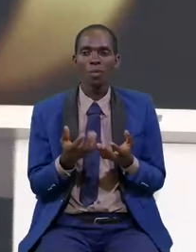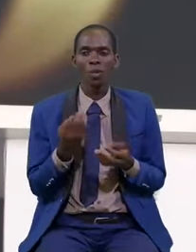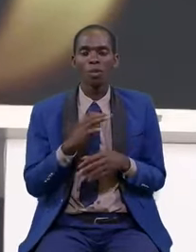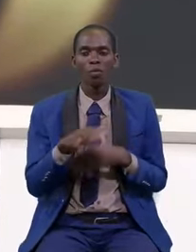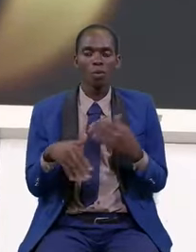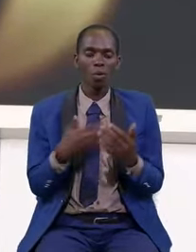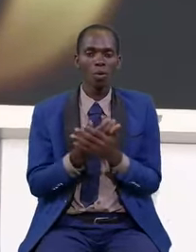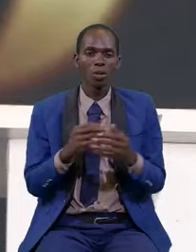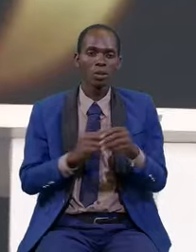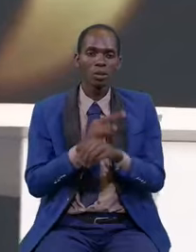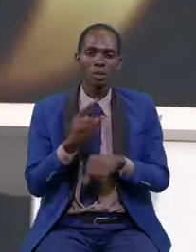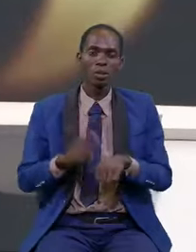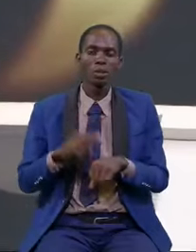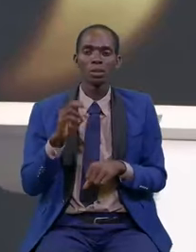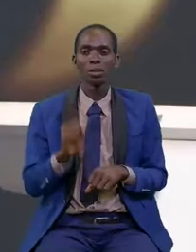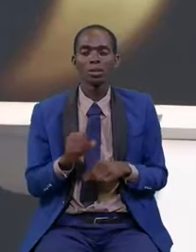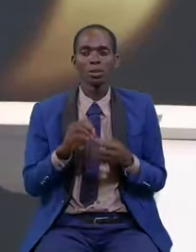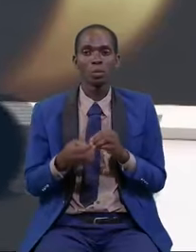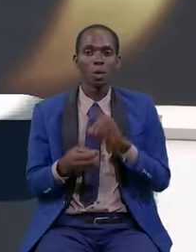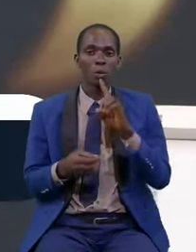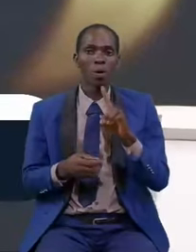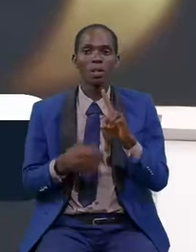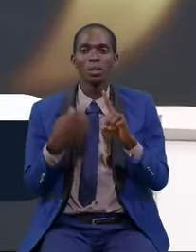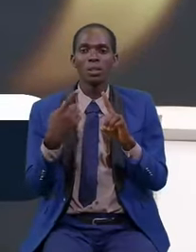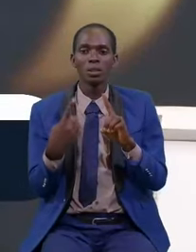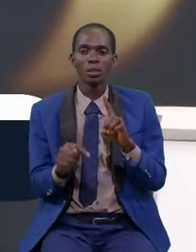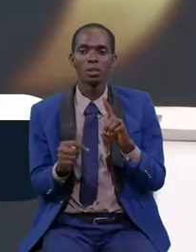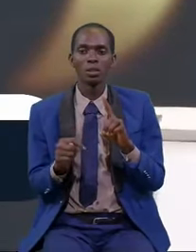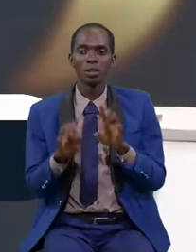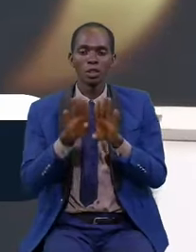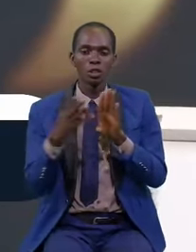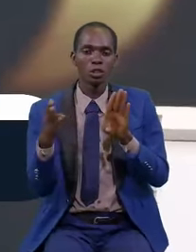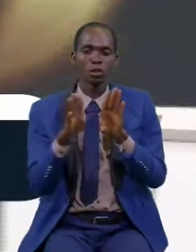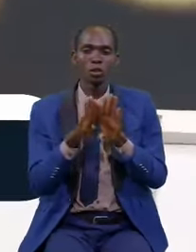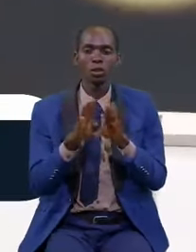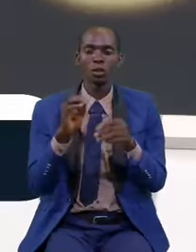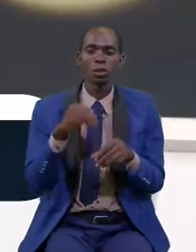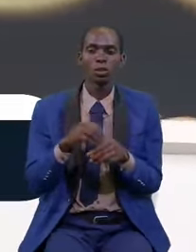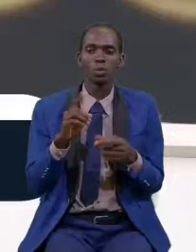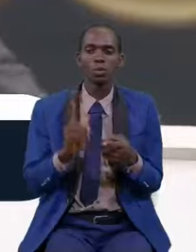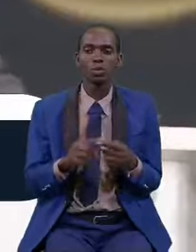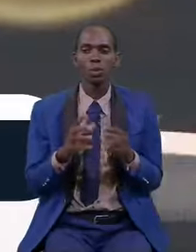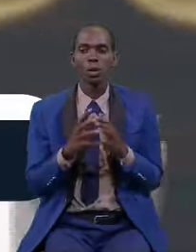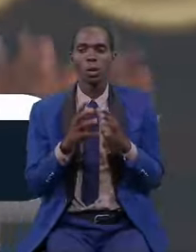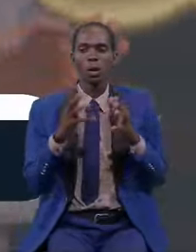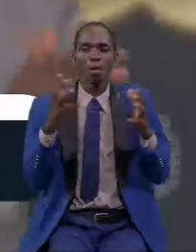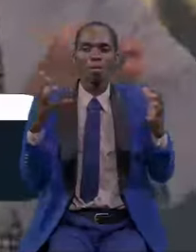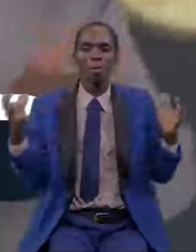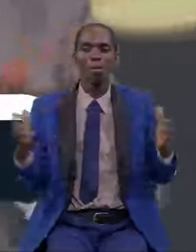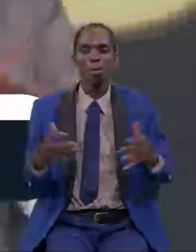Allons un à un, la porte à la vie abondante et au plein